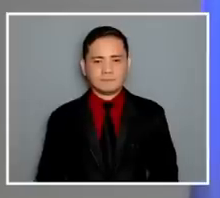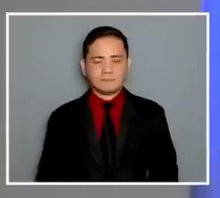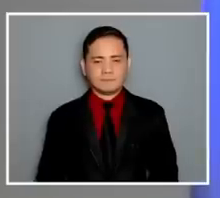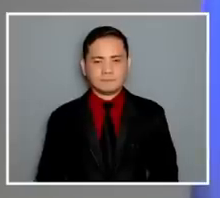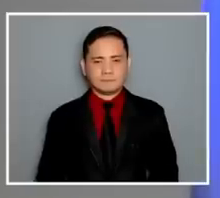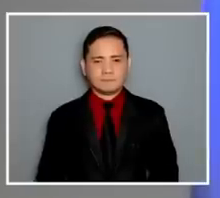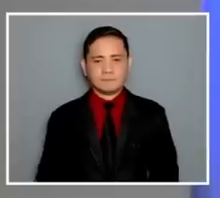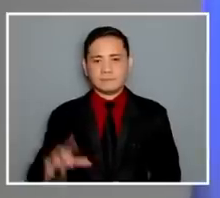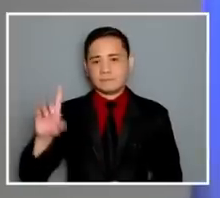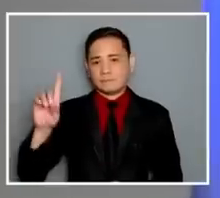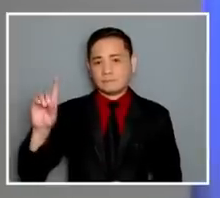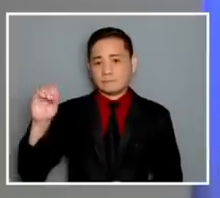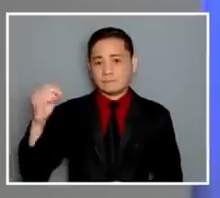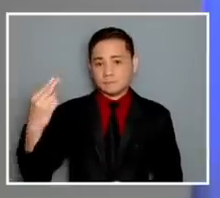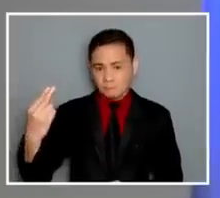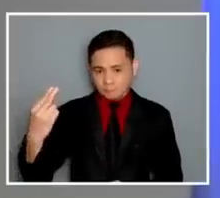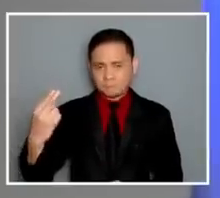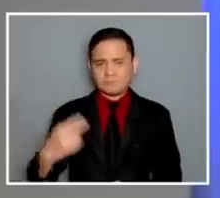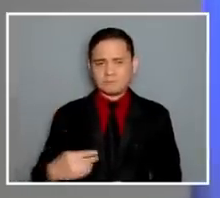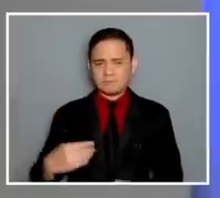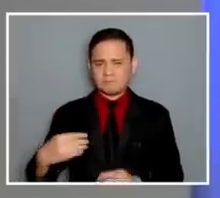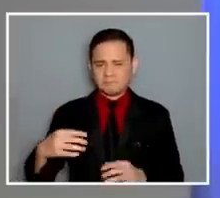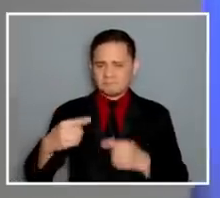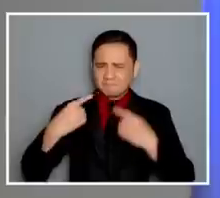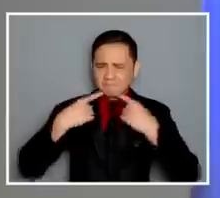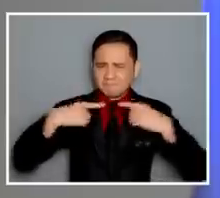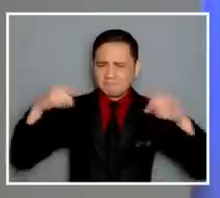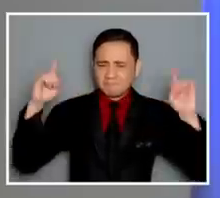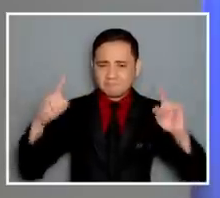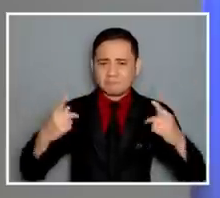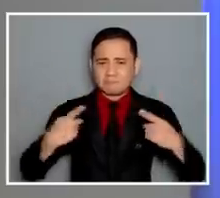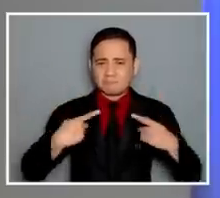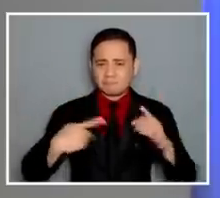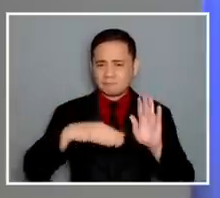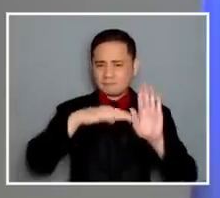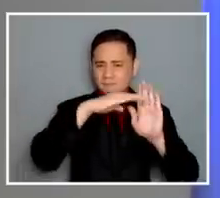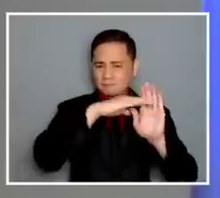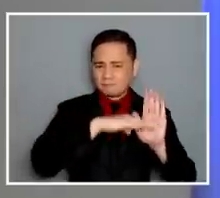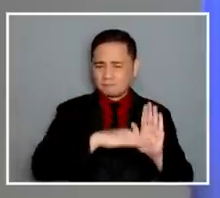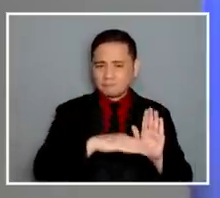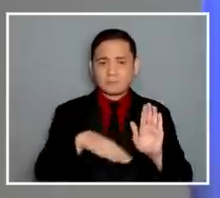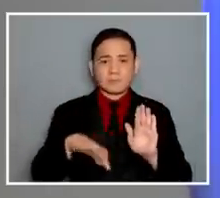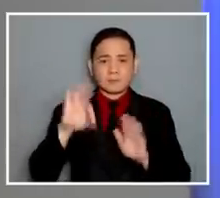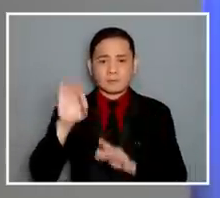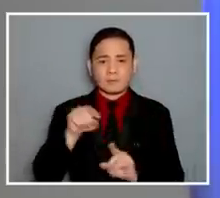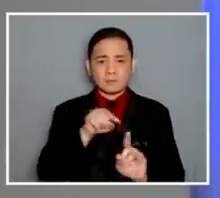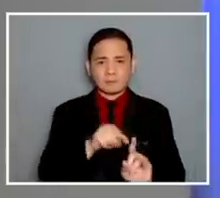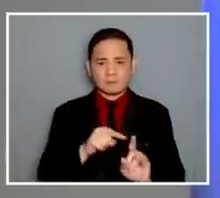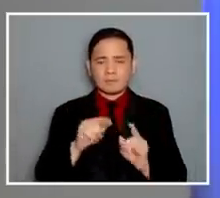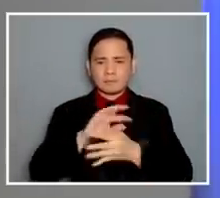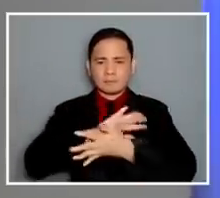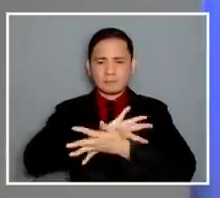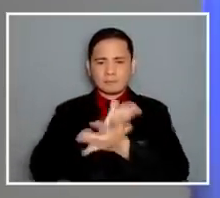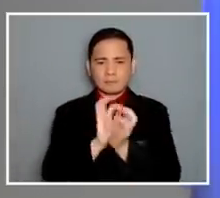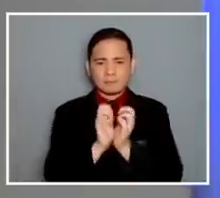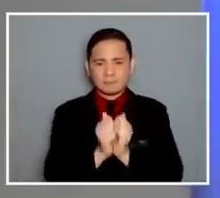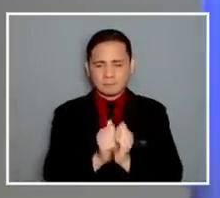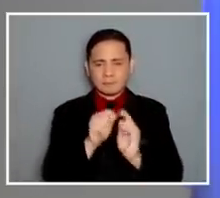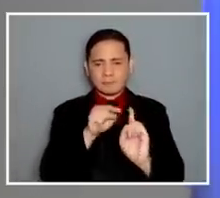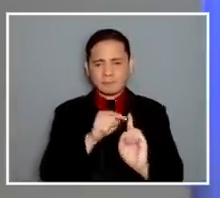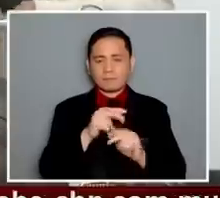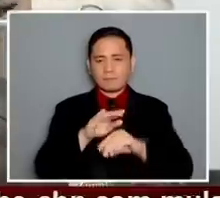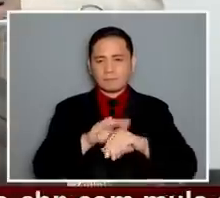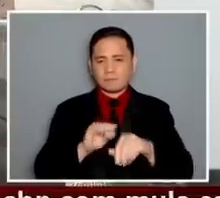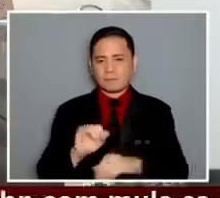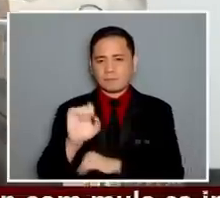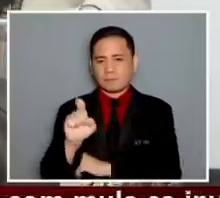ang DOH ng kauna-unahang kaso ng Omicron subvariant na XBB.1.5 sa Pilipinas. Ayon kay